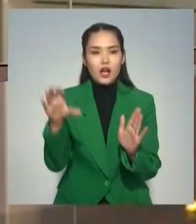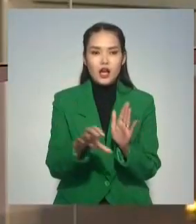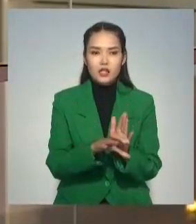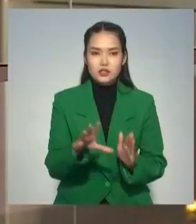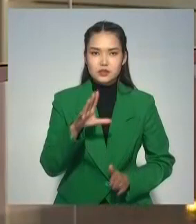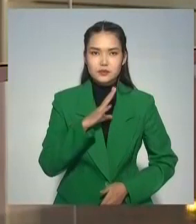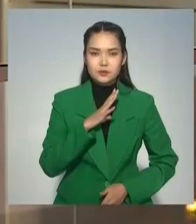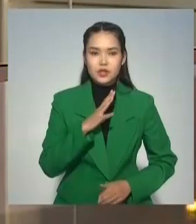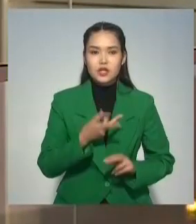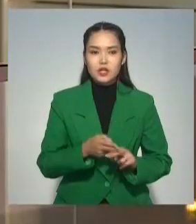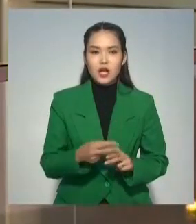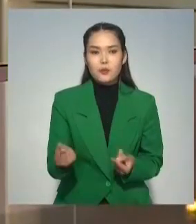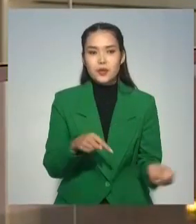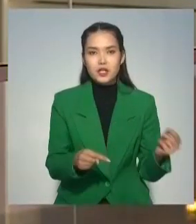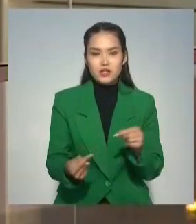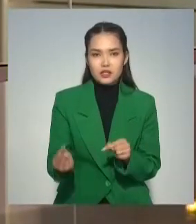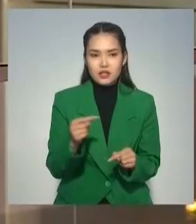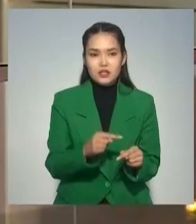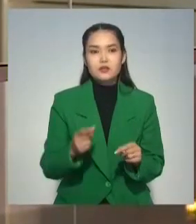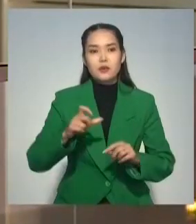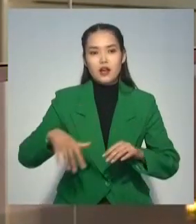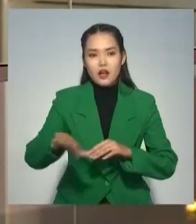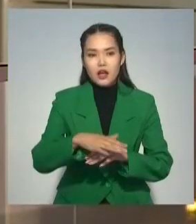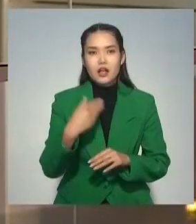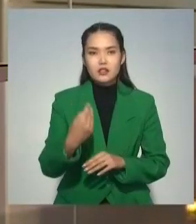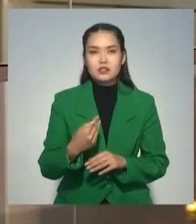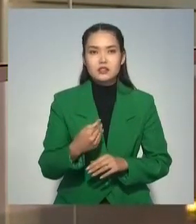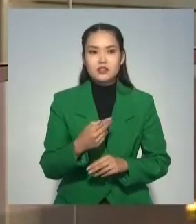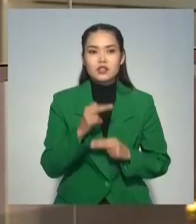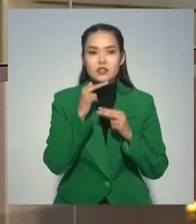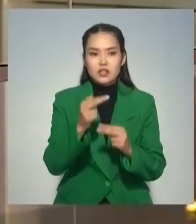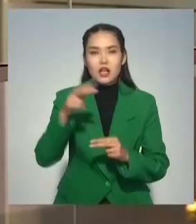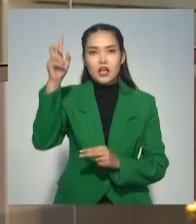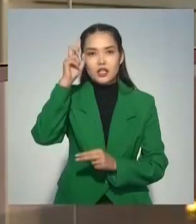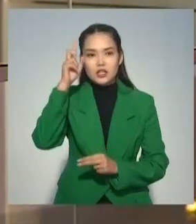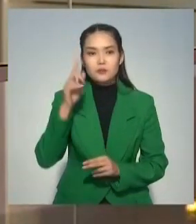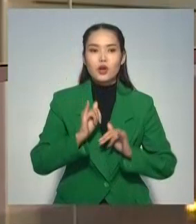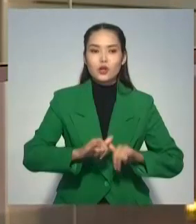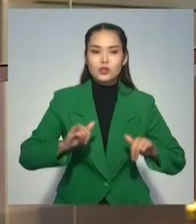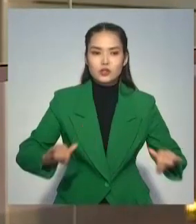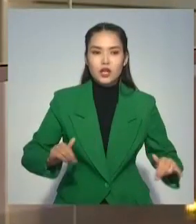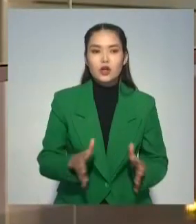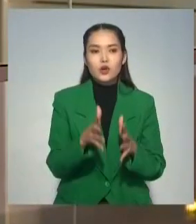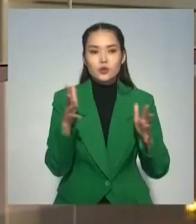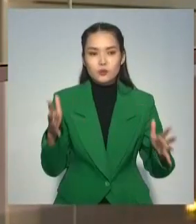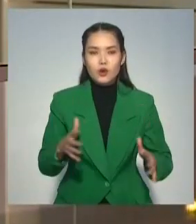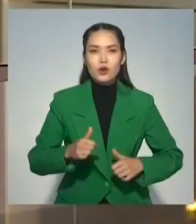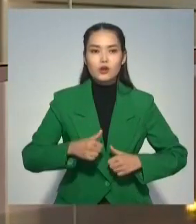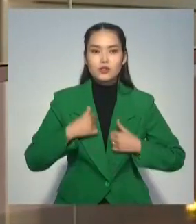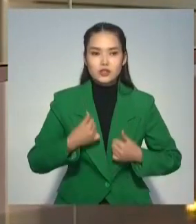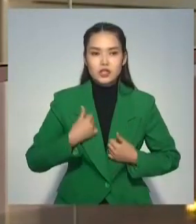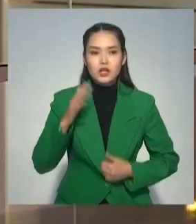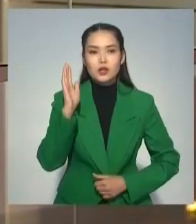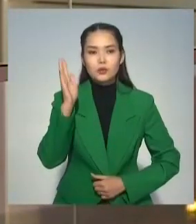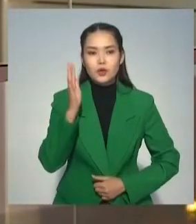Сондықтан бірлесіп халықтың игілігіне, еліміздің өркендеп дамуына осы жастарымыз, ұрпағымыз